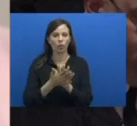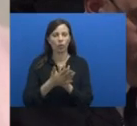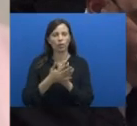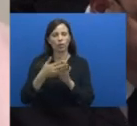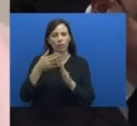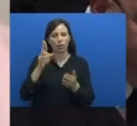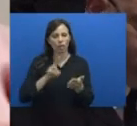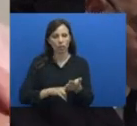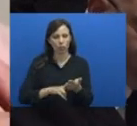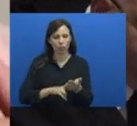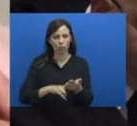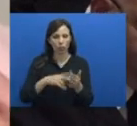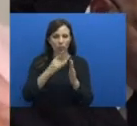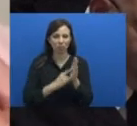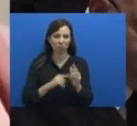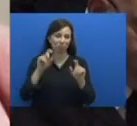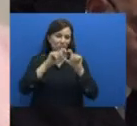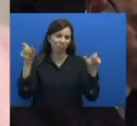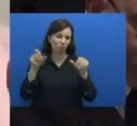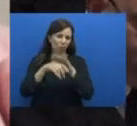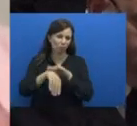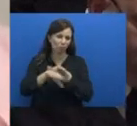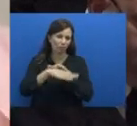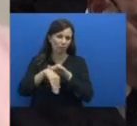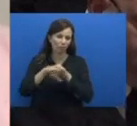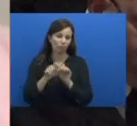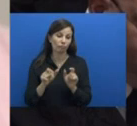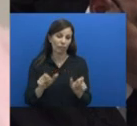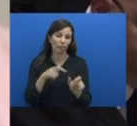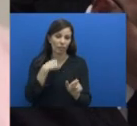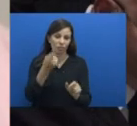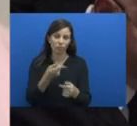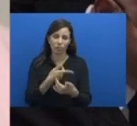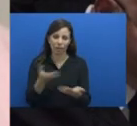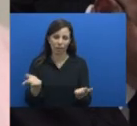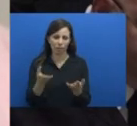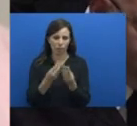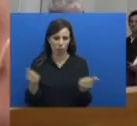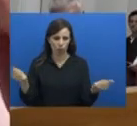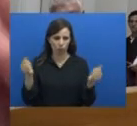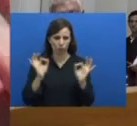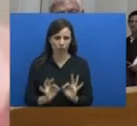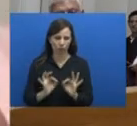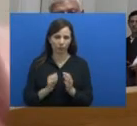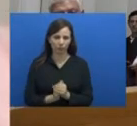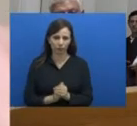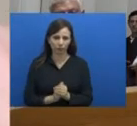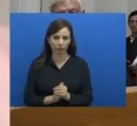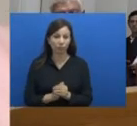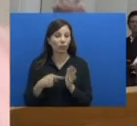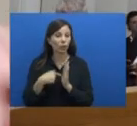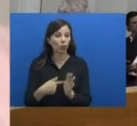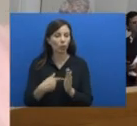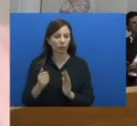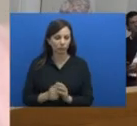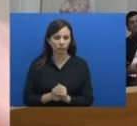بشكل معقول. وهنا الشك الكبير بين السلطتين، جاء واحد هو بحاول أنه يصور الديمقراطية وكأن